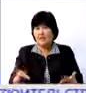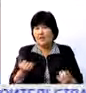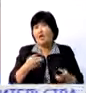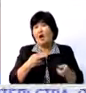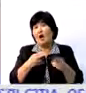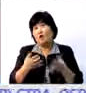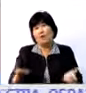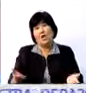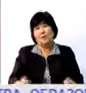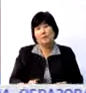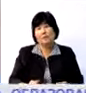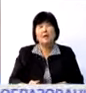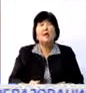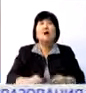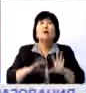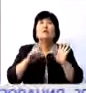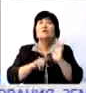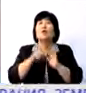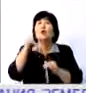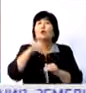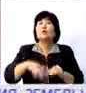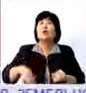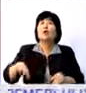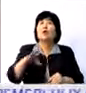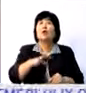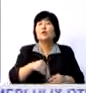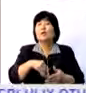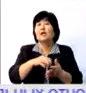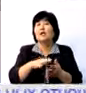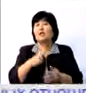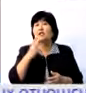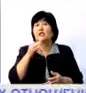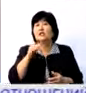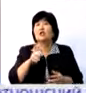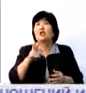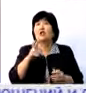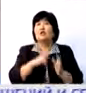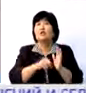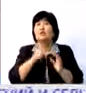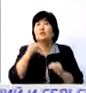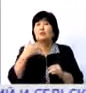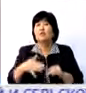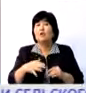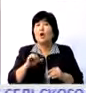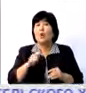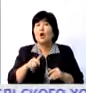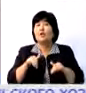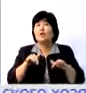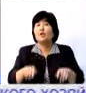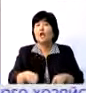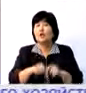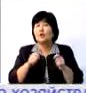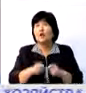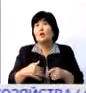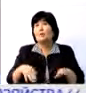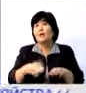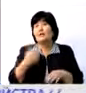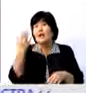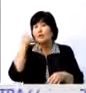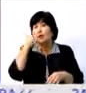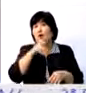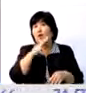оружия. В целом, с начала года в регионе зарегистрировано 4850 уголовных правонарушений. То есть, по сравнению с